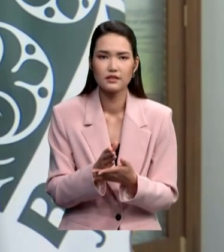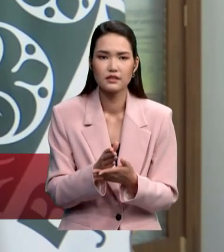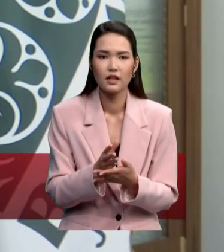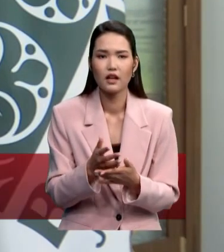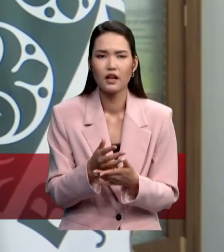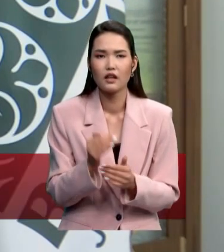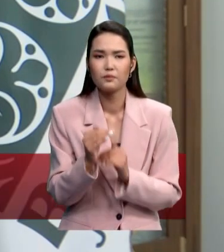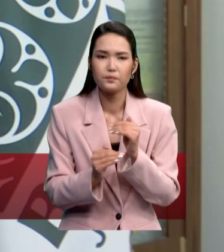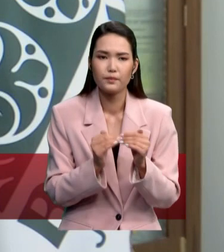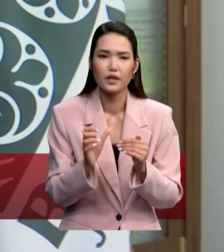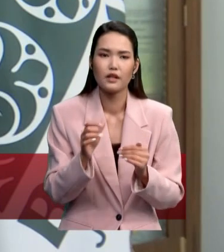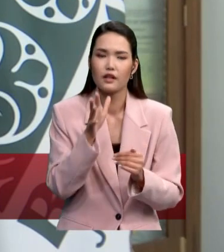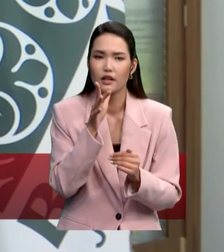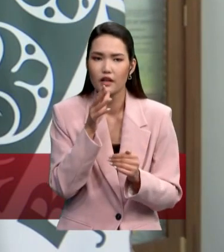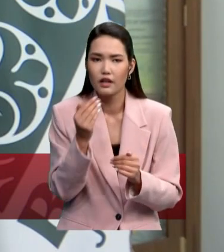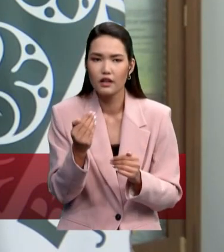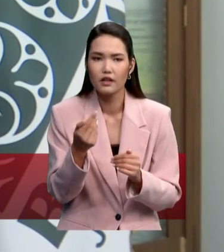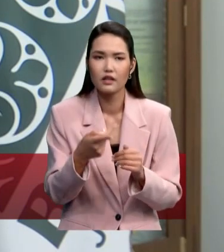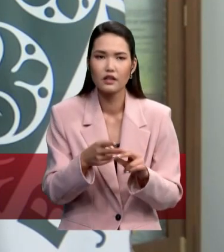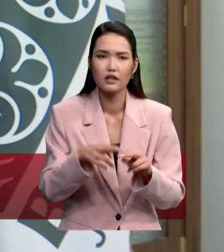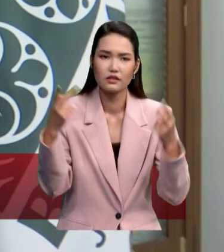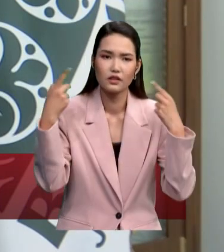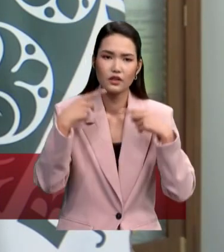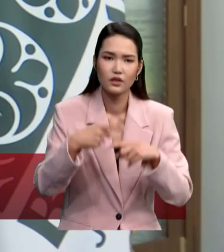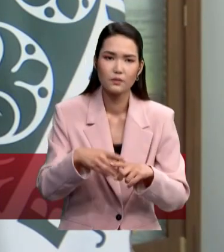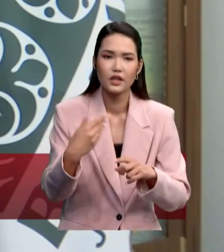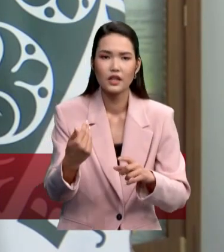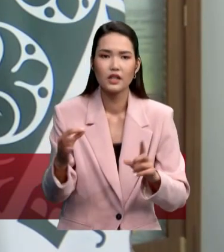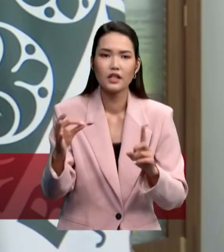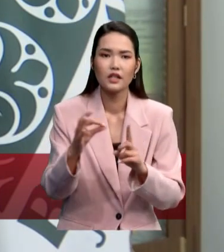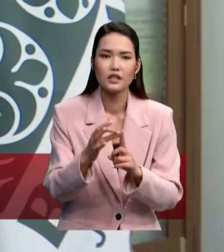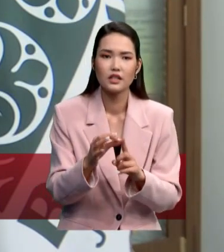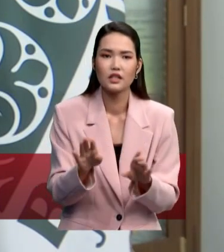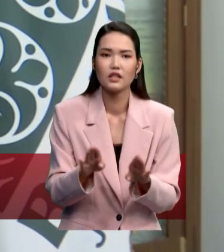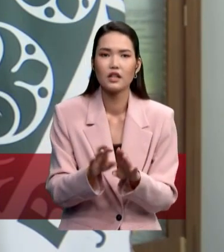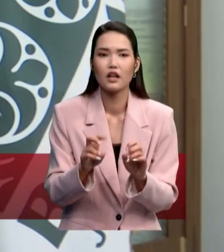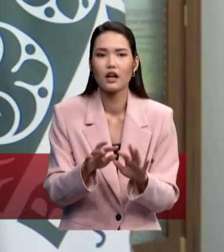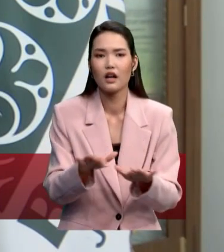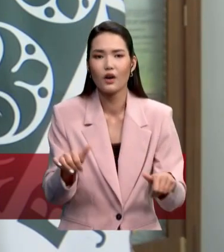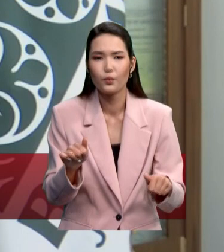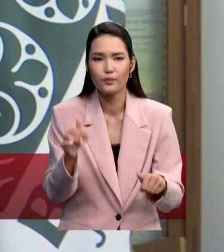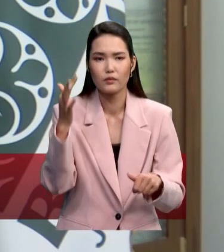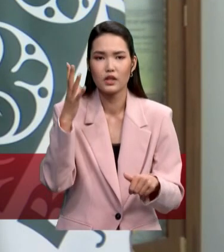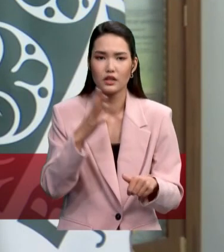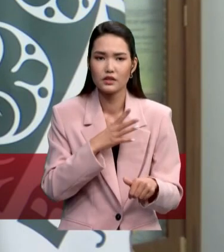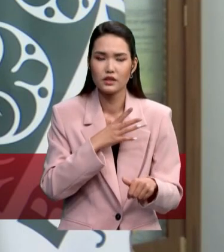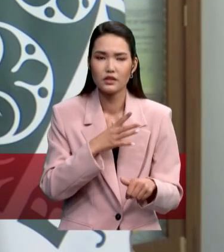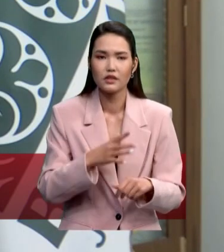информационную атаку против партии, их цель, они хотят разрушить нашу партию.